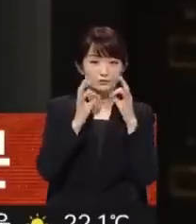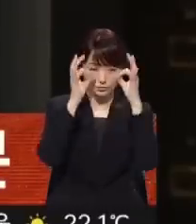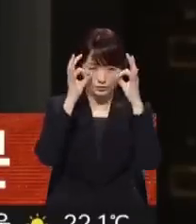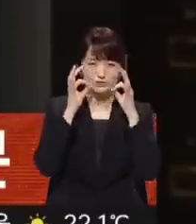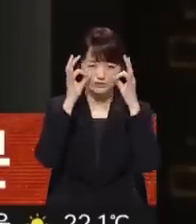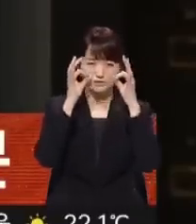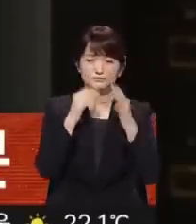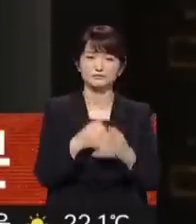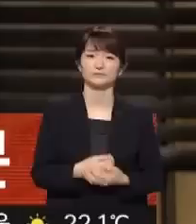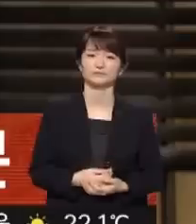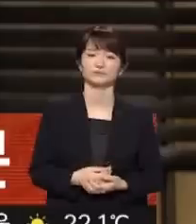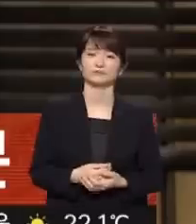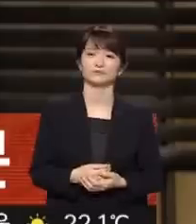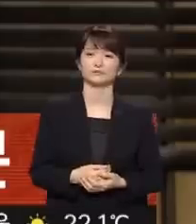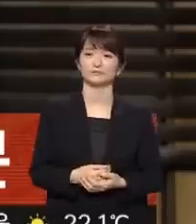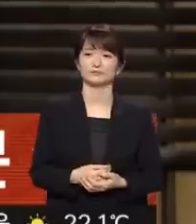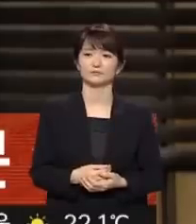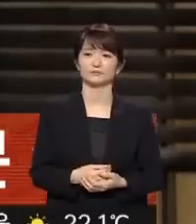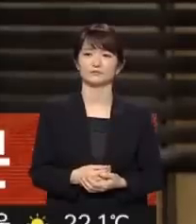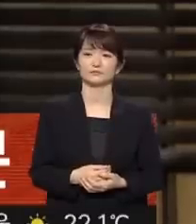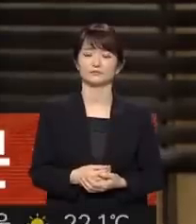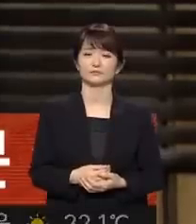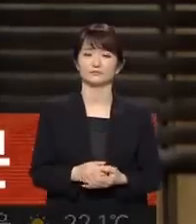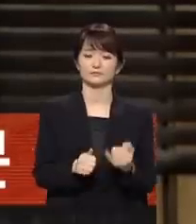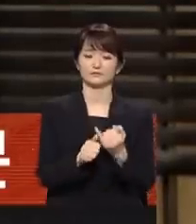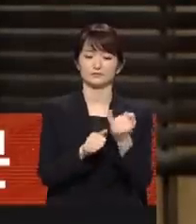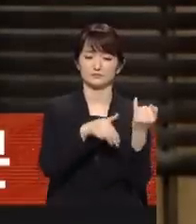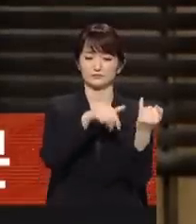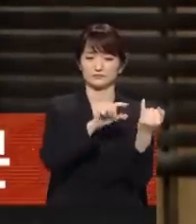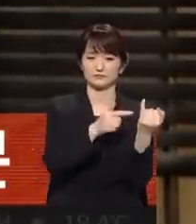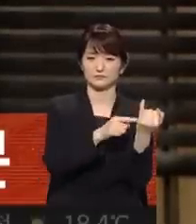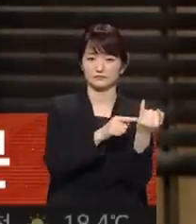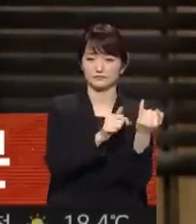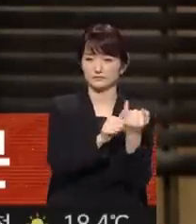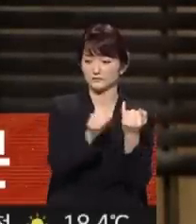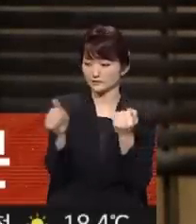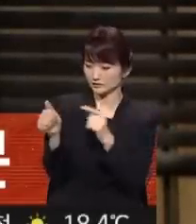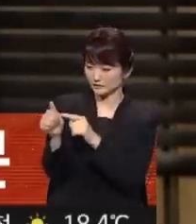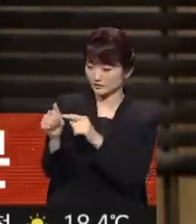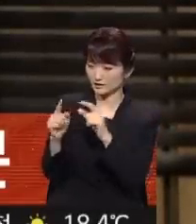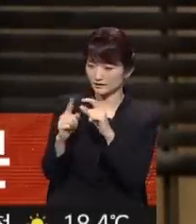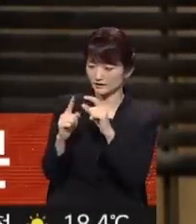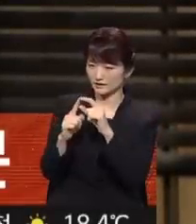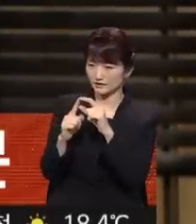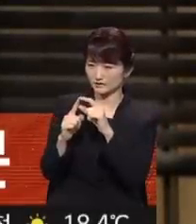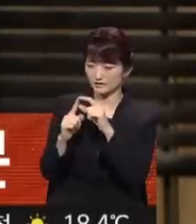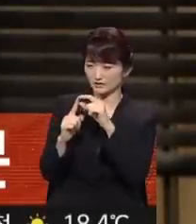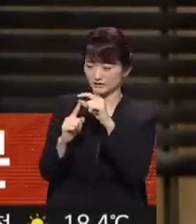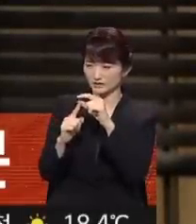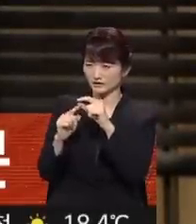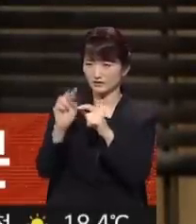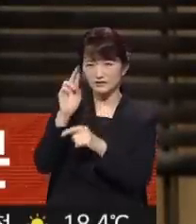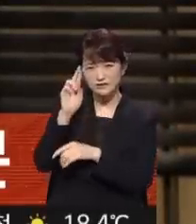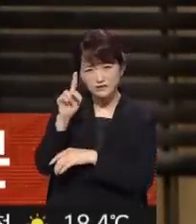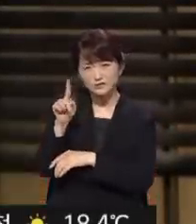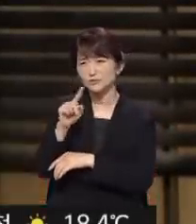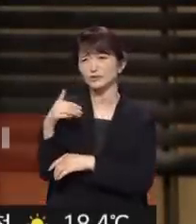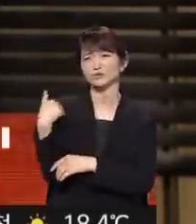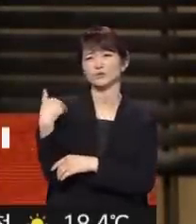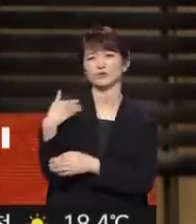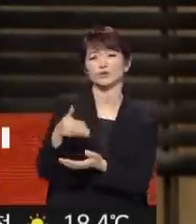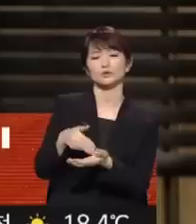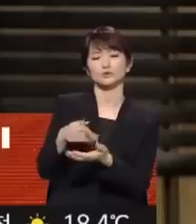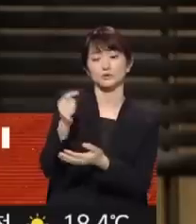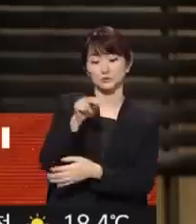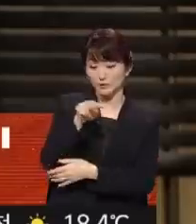그렇죠. 이 아내 입장, 천 씨 입장에서는 남편이 맞춤법 틀리고 뭐 잘 모르니까 뉴스도 좀